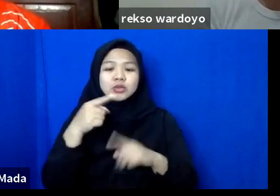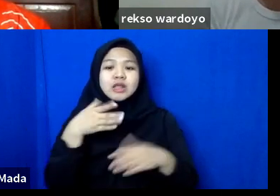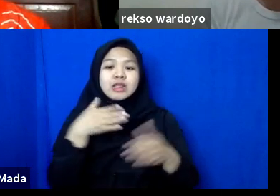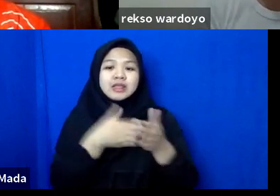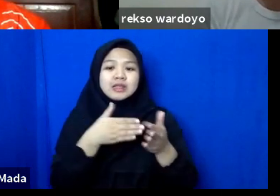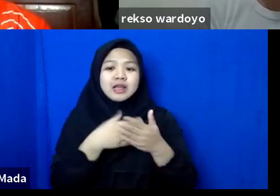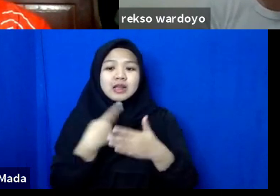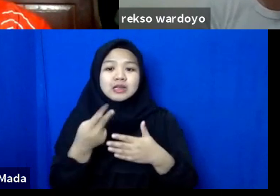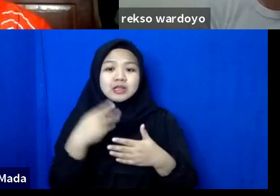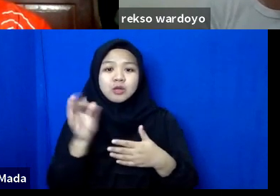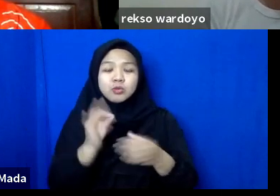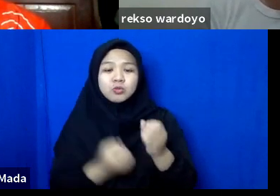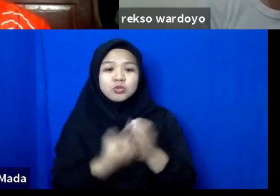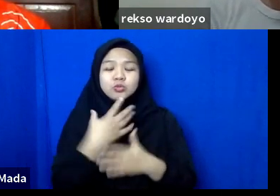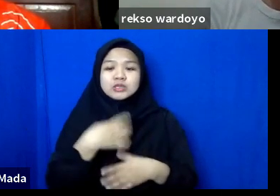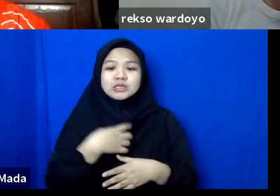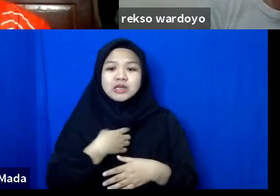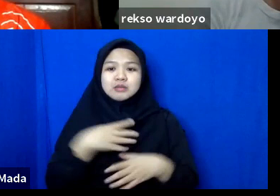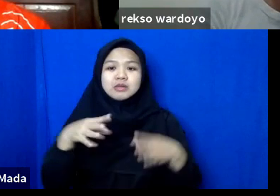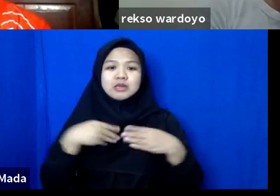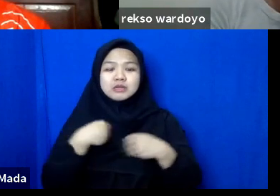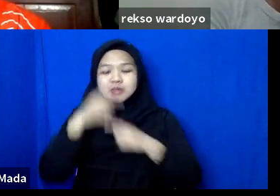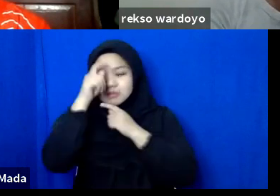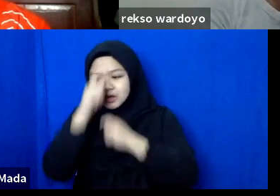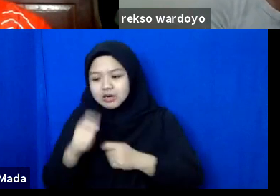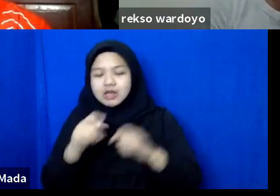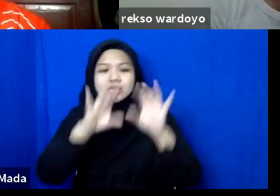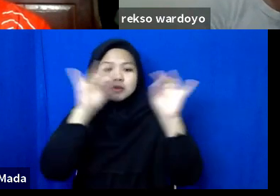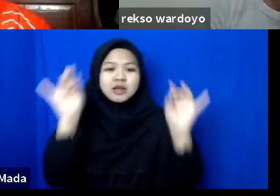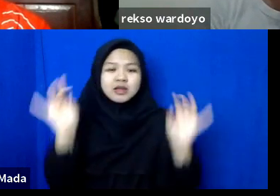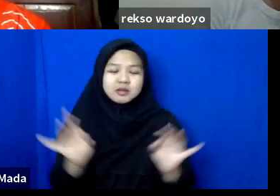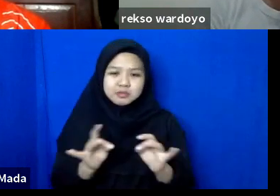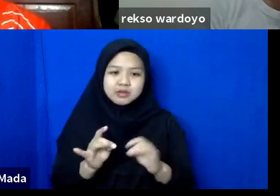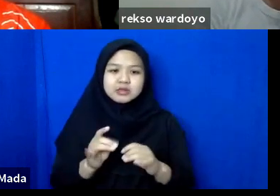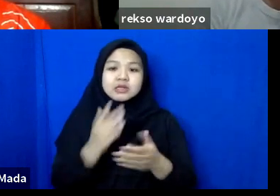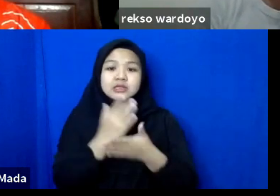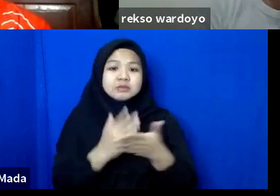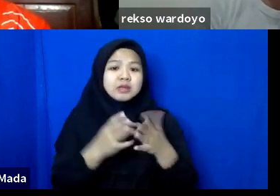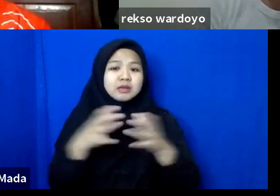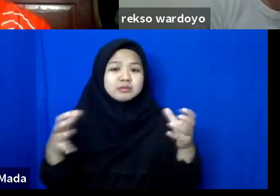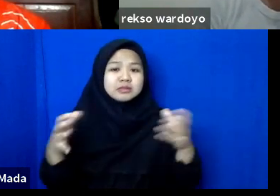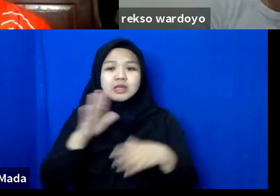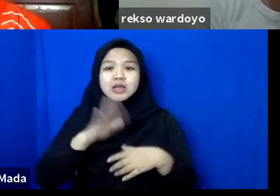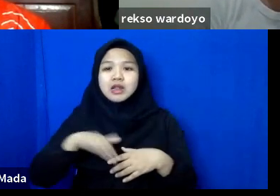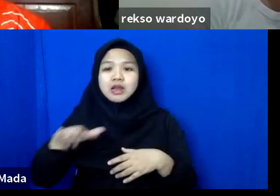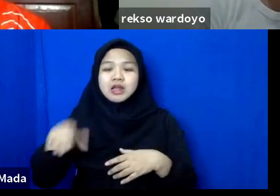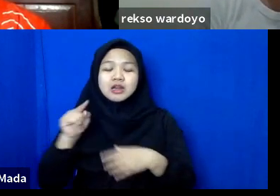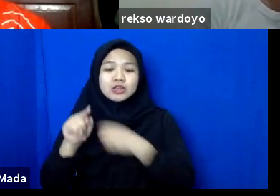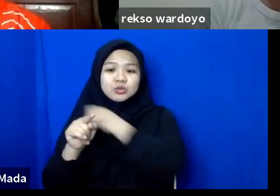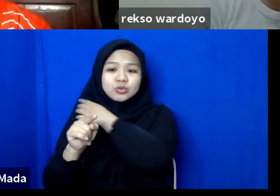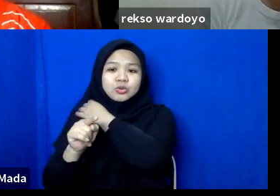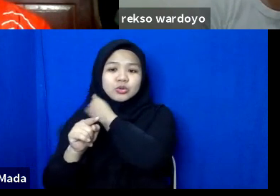adalah belum tumbuh Sikap menerima menghargai keberagaman sebagian besar anak-anak itu